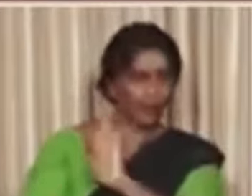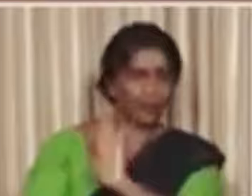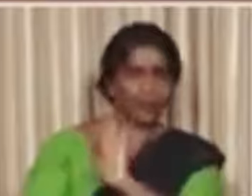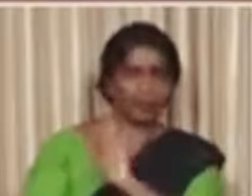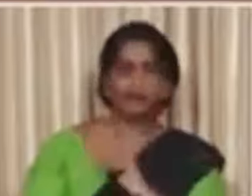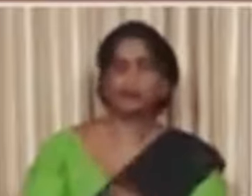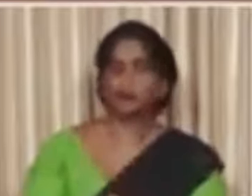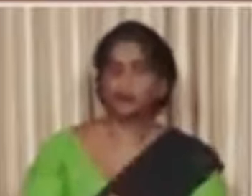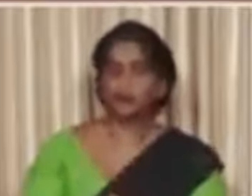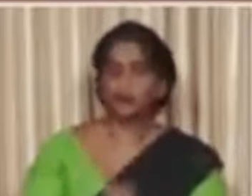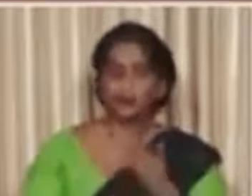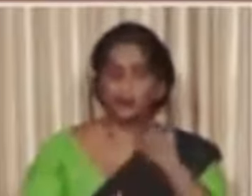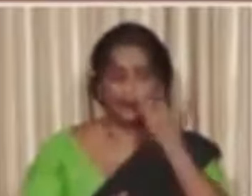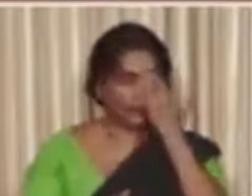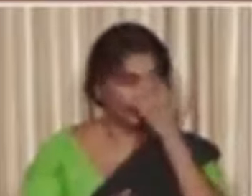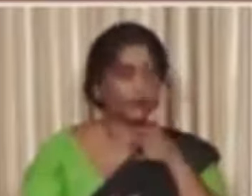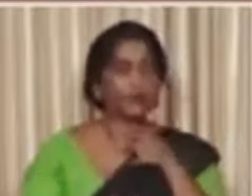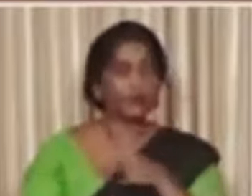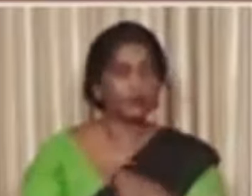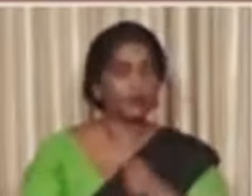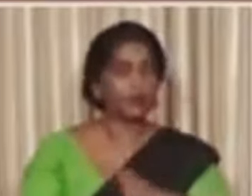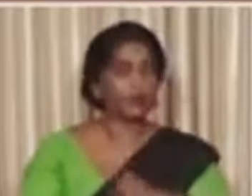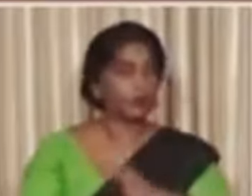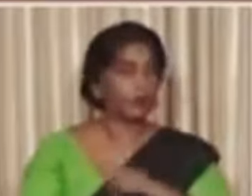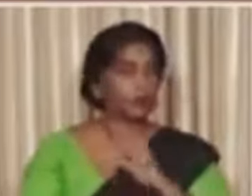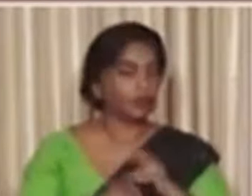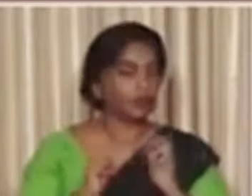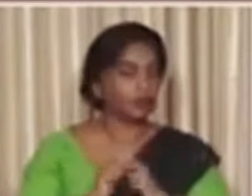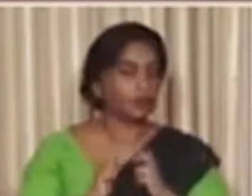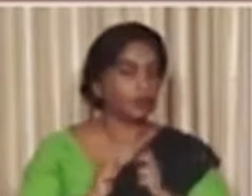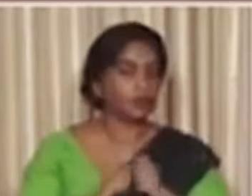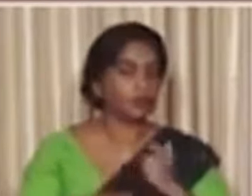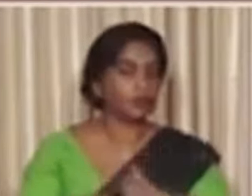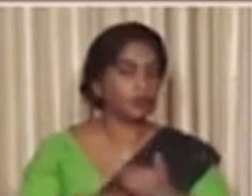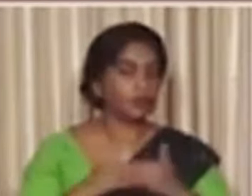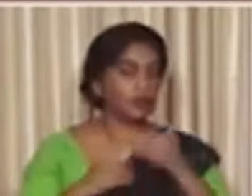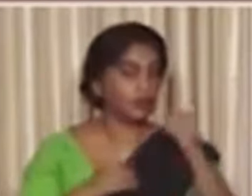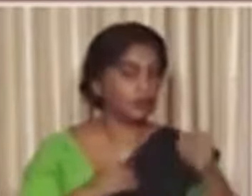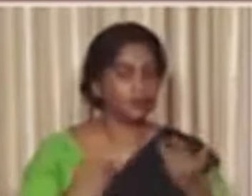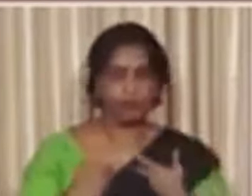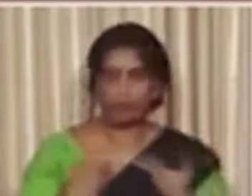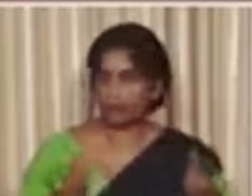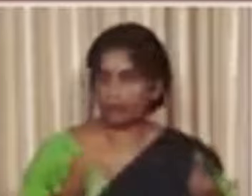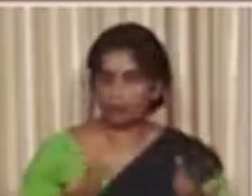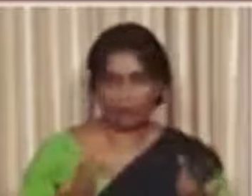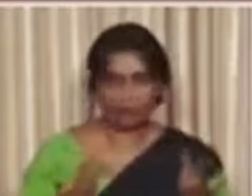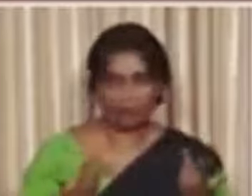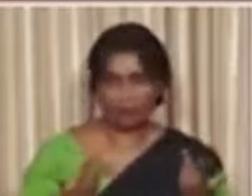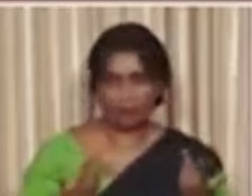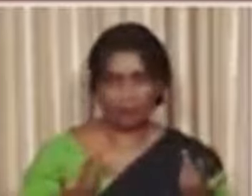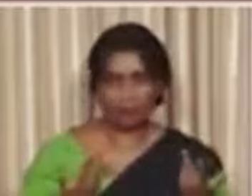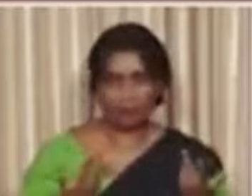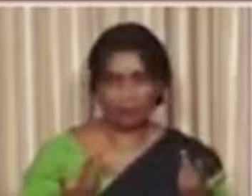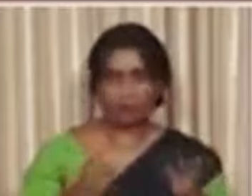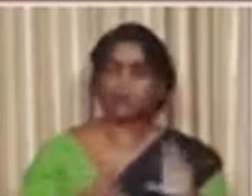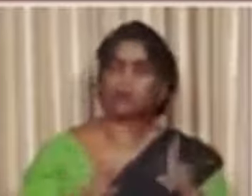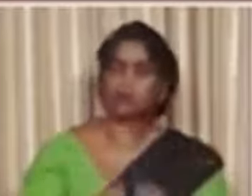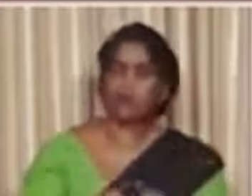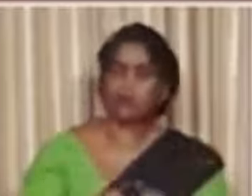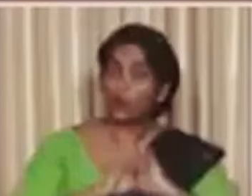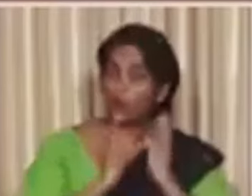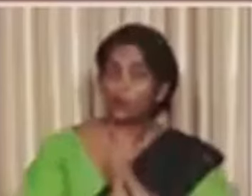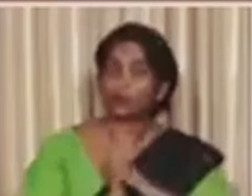කියලා කරුණා කරලා මෙතන කාලය පිළිබඳව ගැටලුවක් තියෙනවා. කාලය දීර්ඝ කරන්න බෑ කරු නියෝජ කතානායකතුමනි. ඒ නිසා